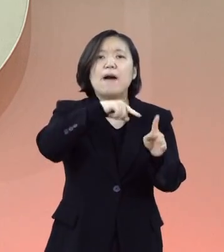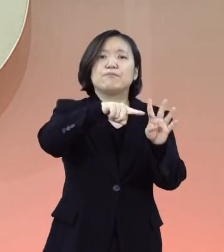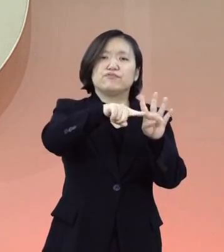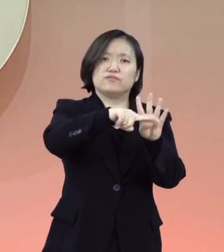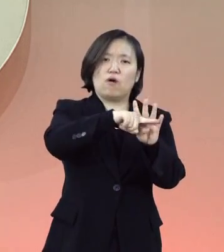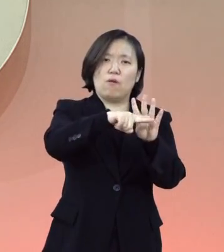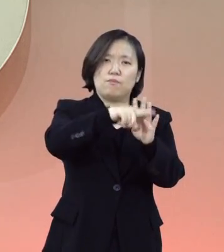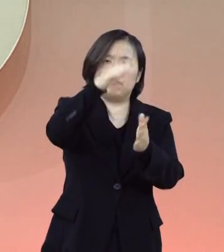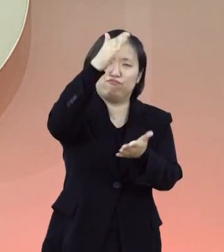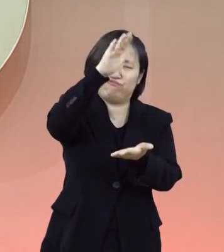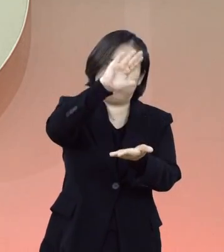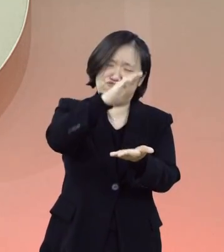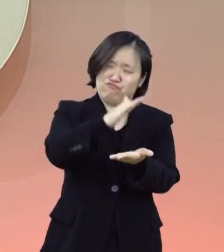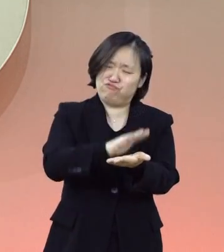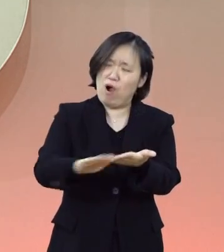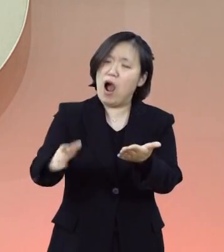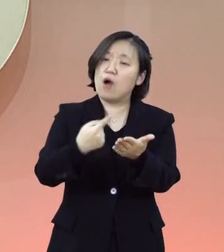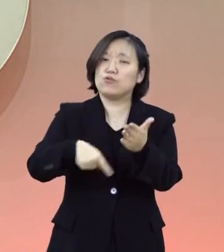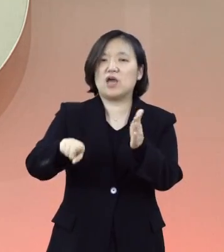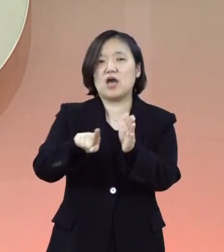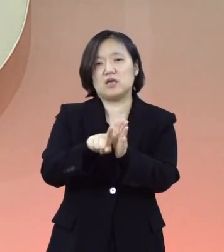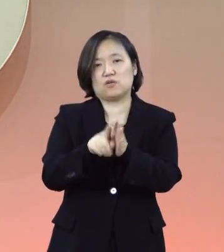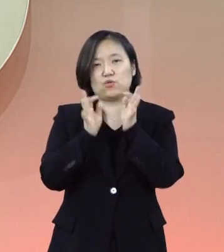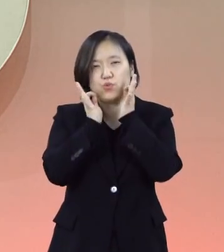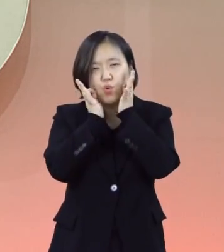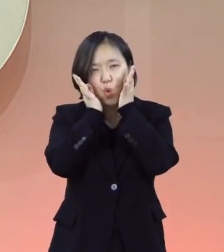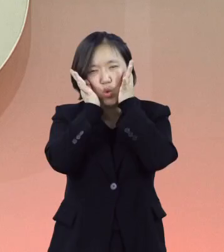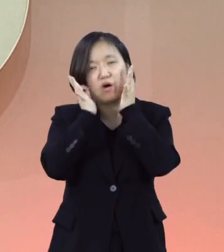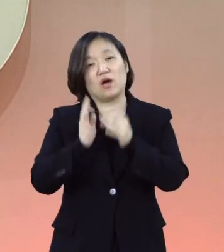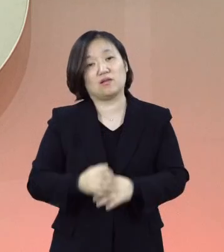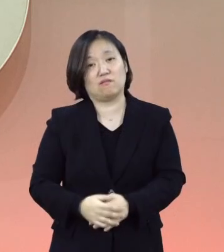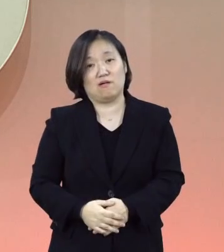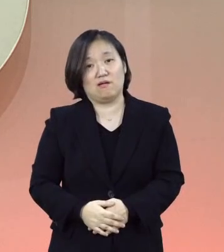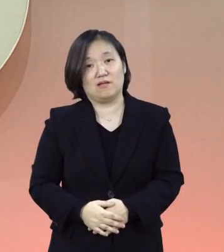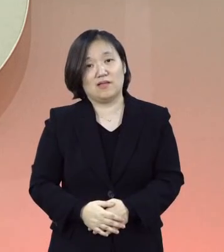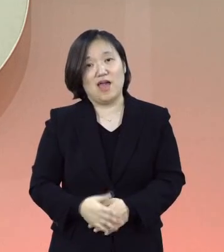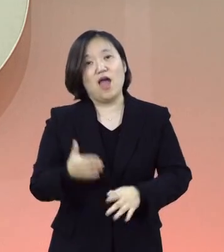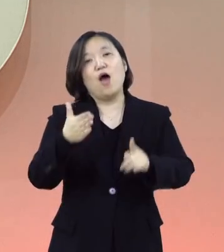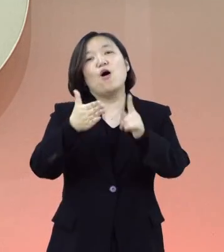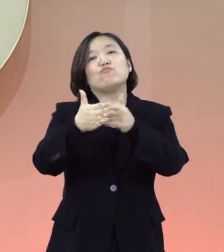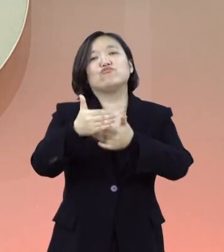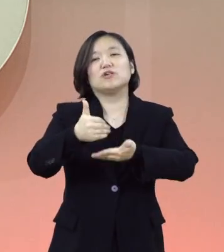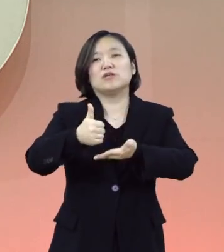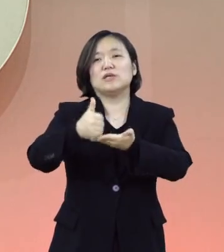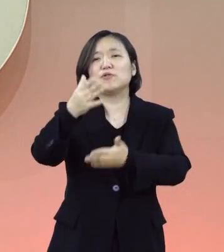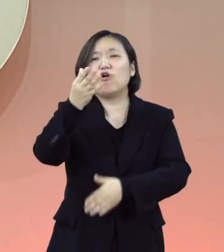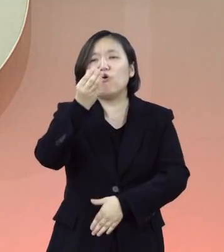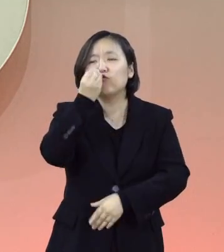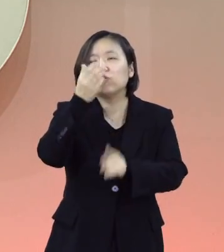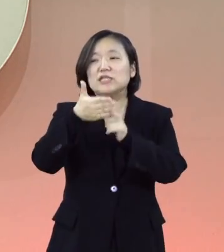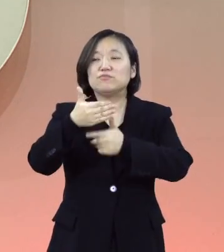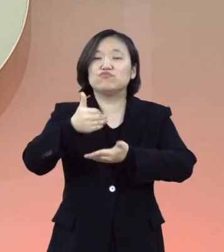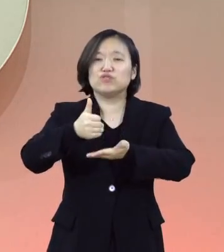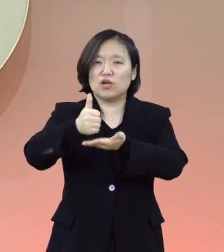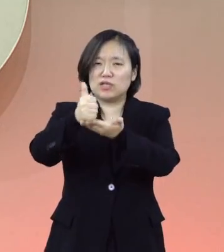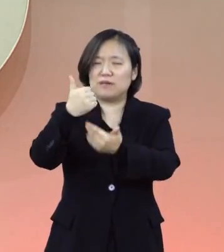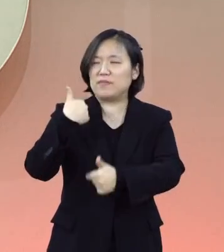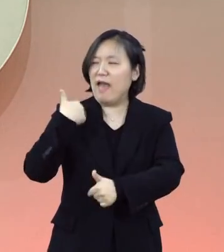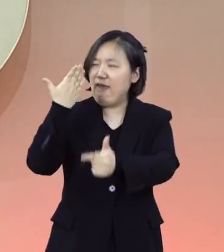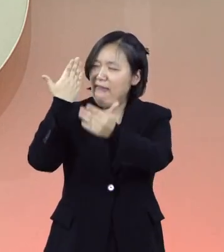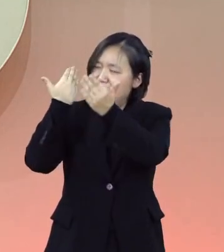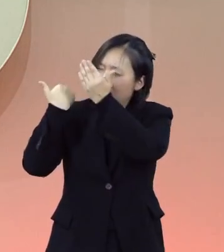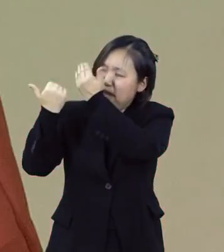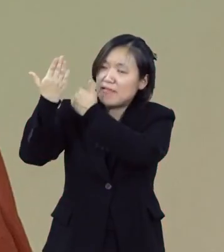거룩하신 불보살님, 제가 시작 없는 옛적부터 알고 지었건 모르고